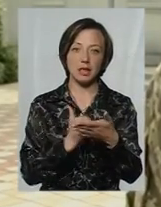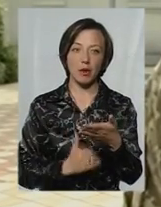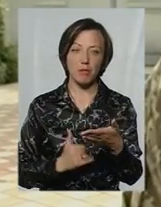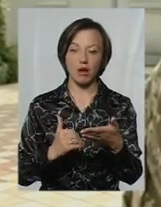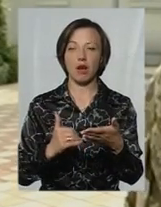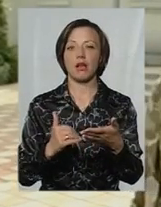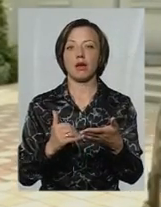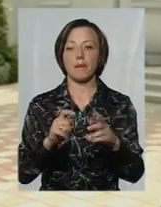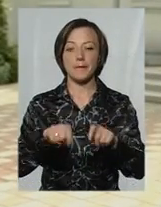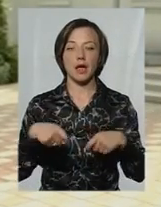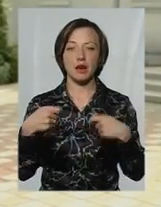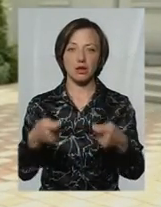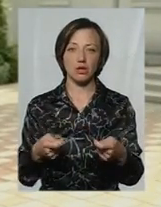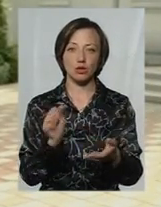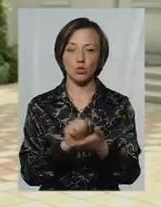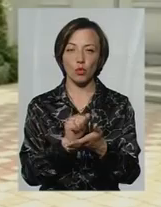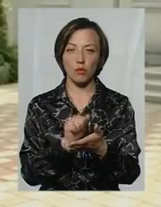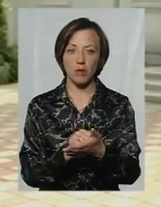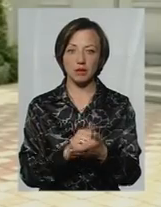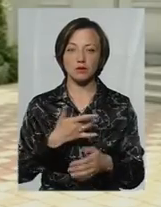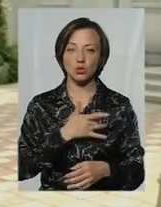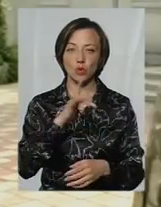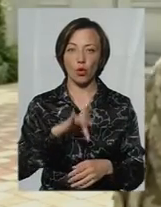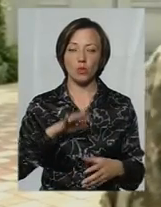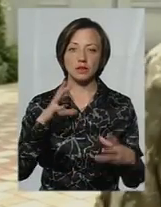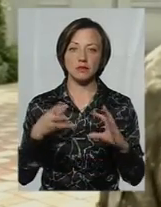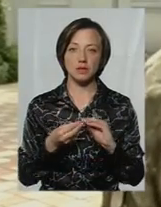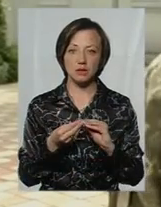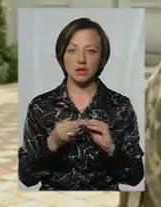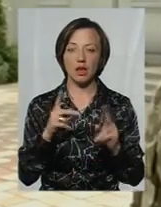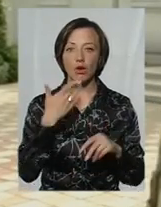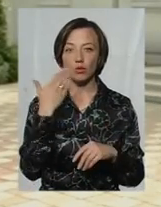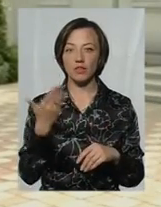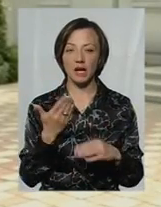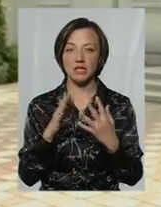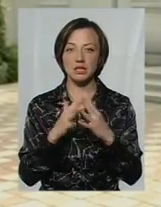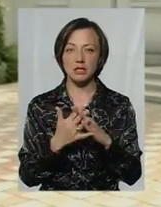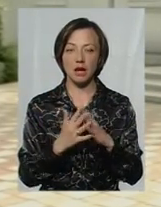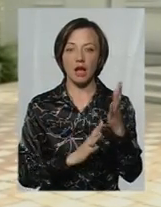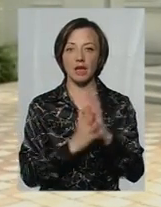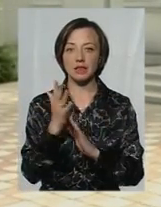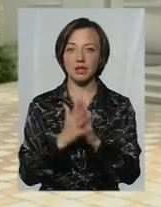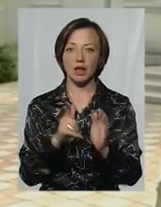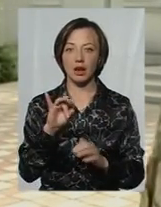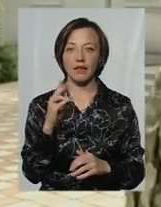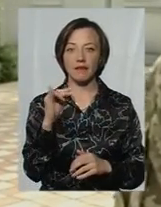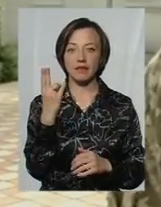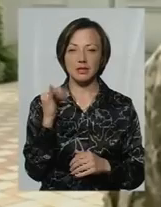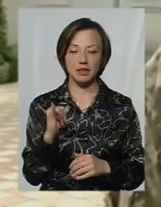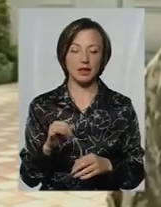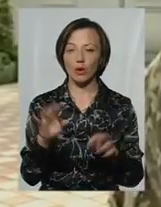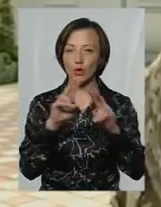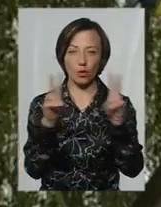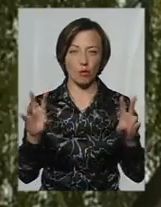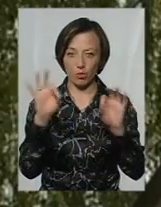передача документів строгої звітності, як доповідає сільська Лісогриновецька територіальна громада, ніхто про